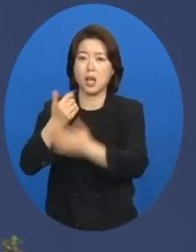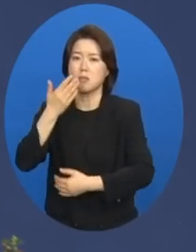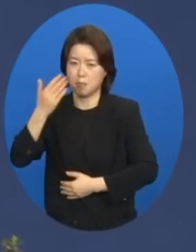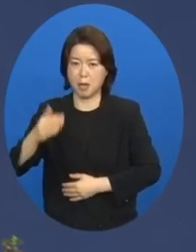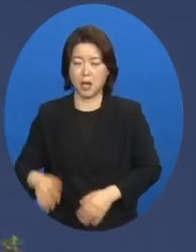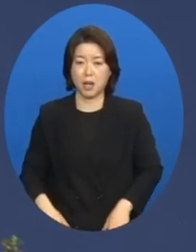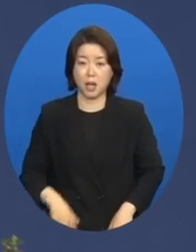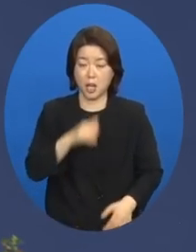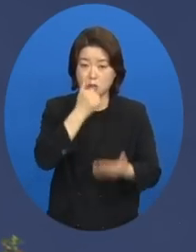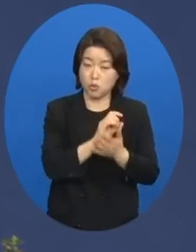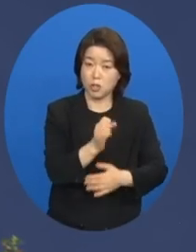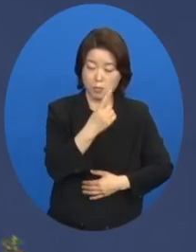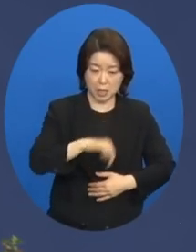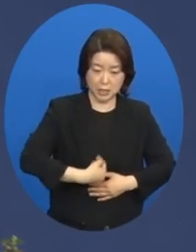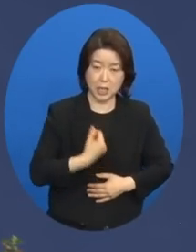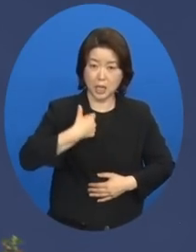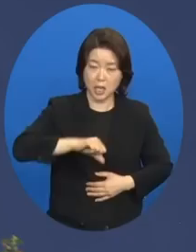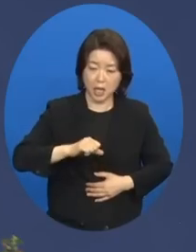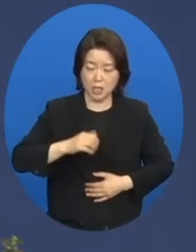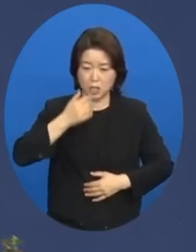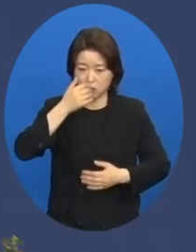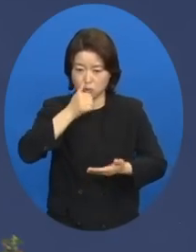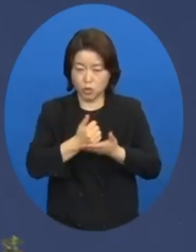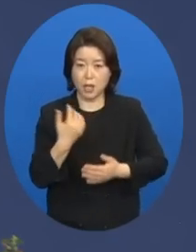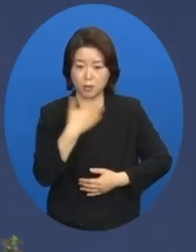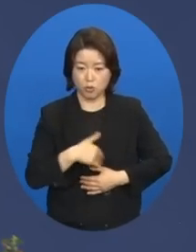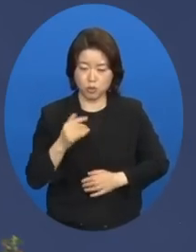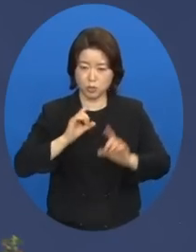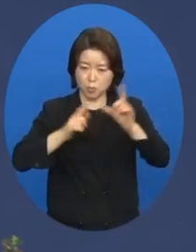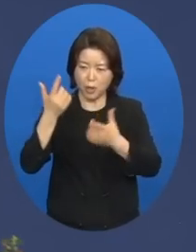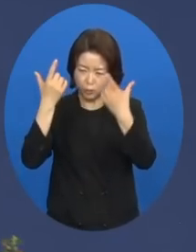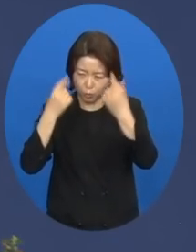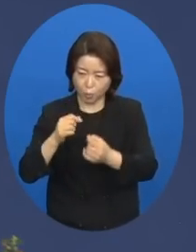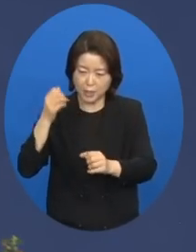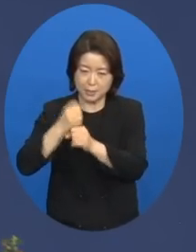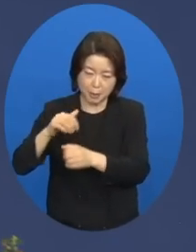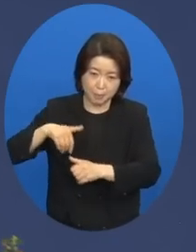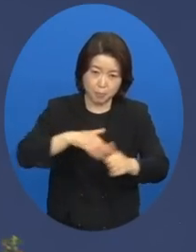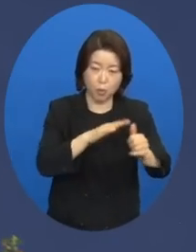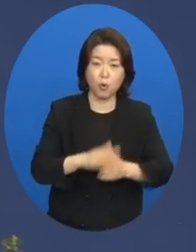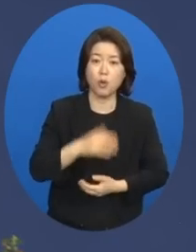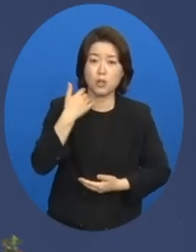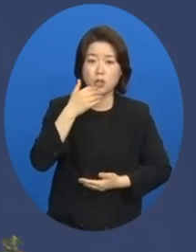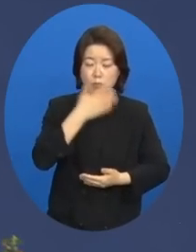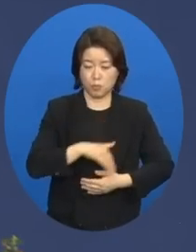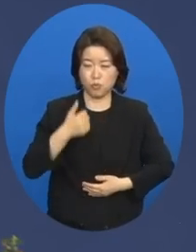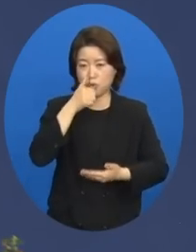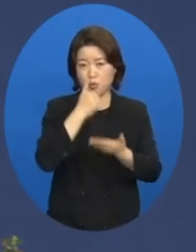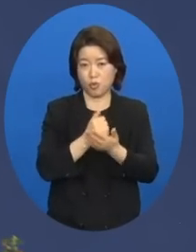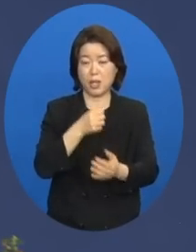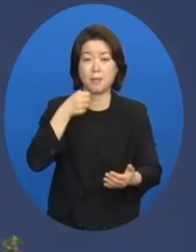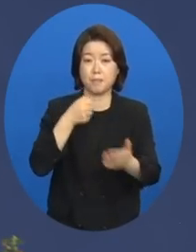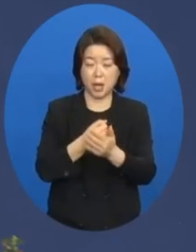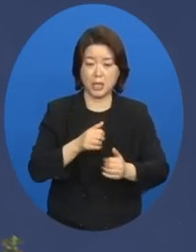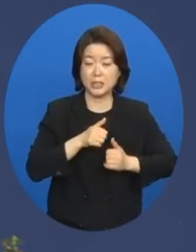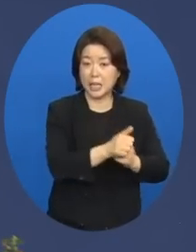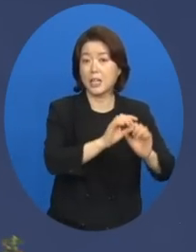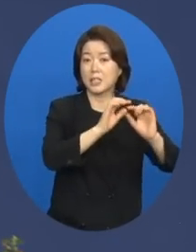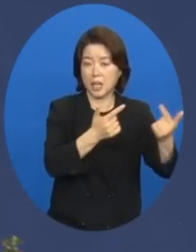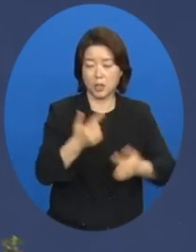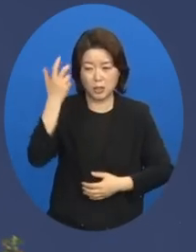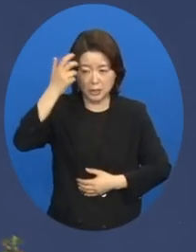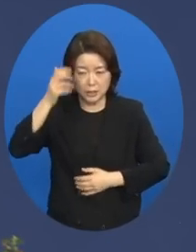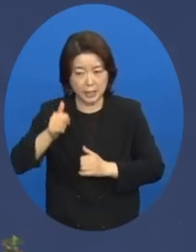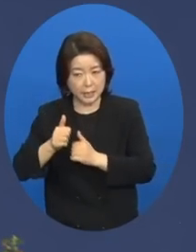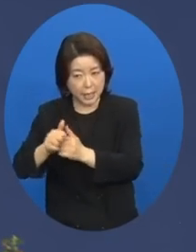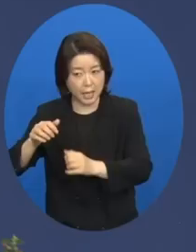곧 죄로 말미암아 자기 아들을 죄 있는 육신의 모양으로 보내어 육신의 죄를 정하사 육신을 따르지 않고 그 영을 따라